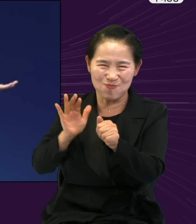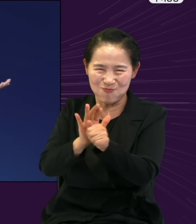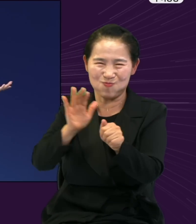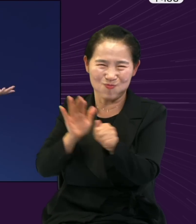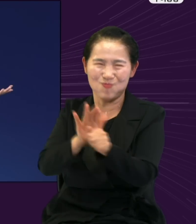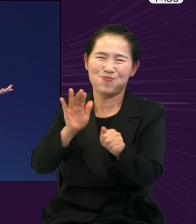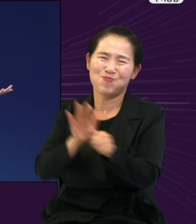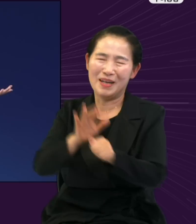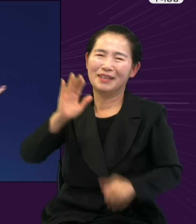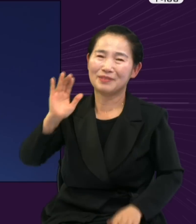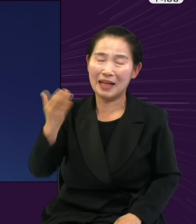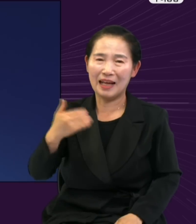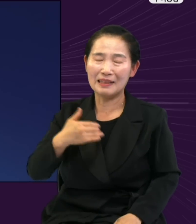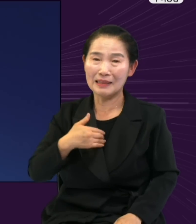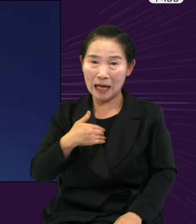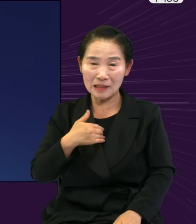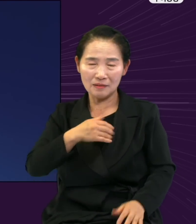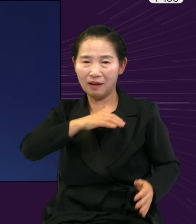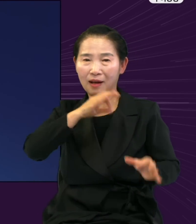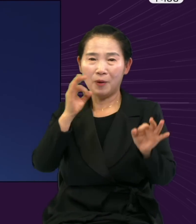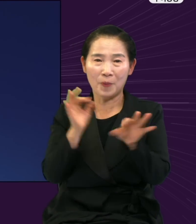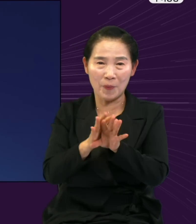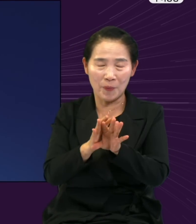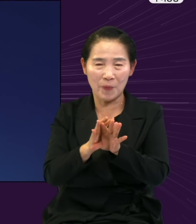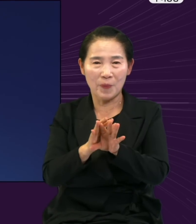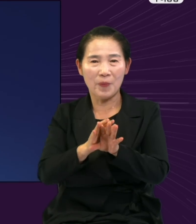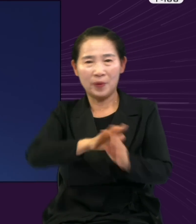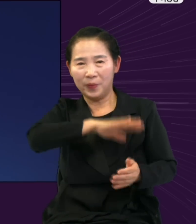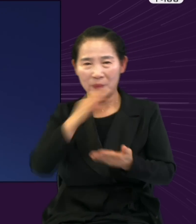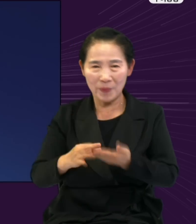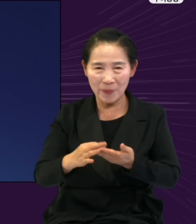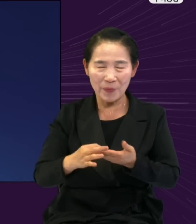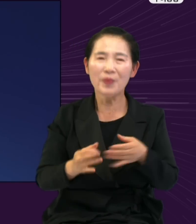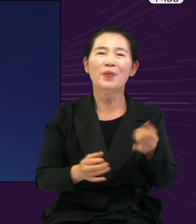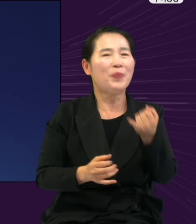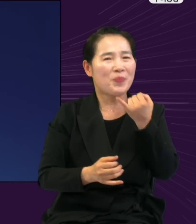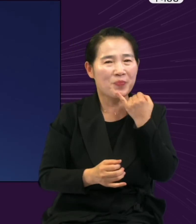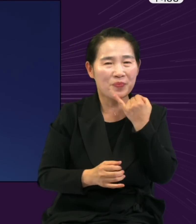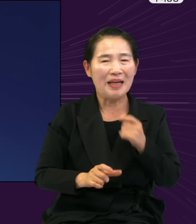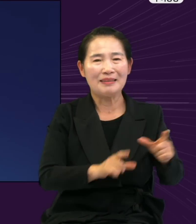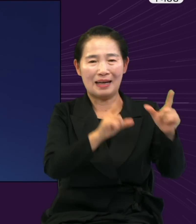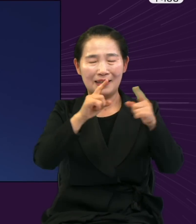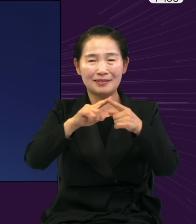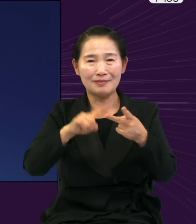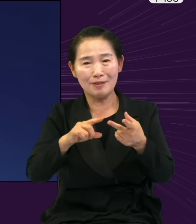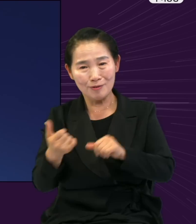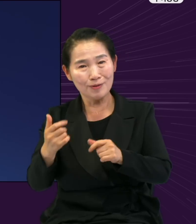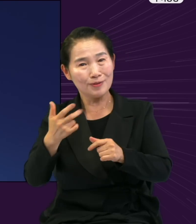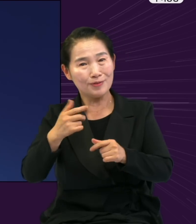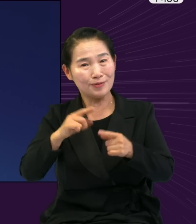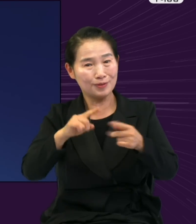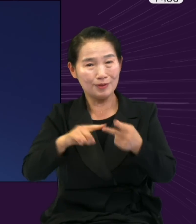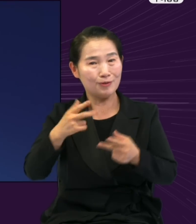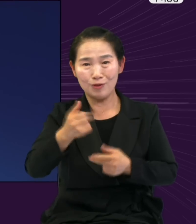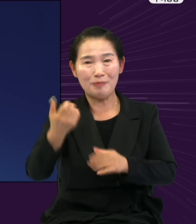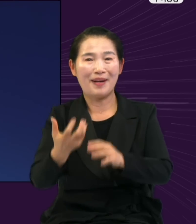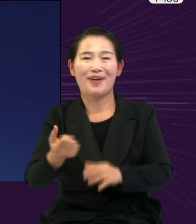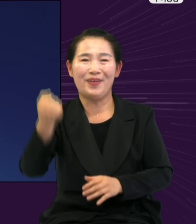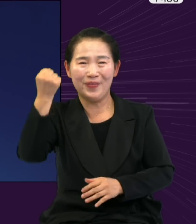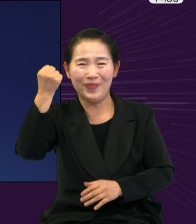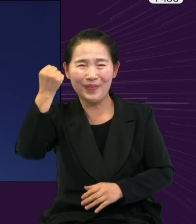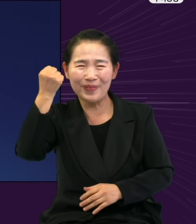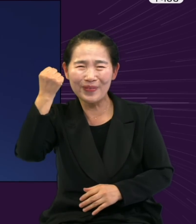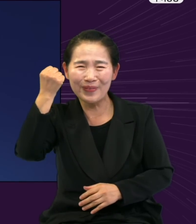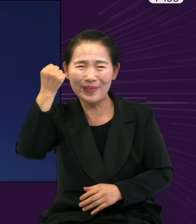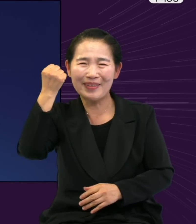사라져도 좋습니다. 왜냐하면 우리는 사나 죽으나 주의 것이니까요. 오늘 이 순간 이